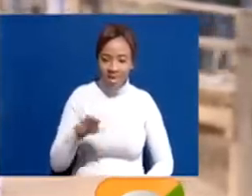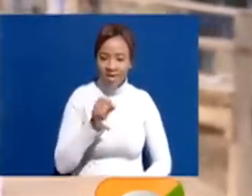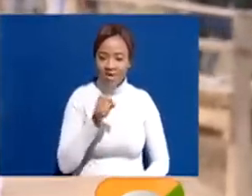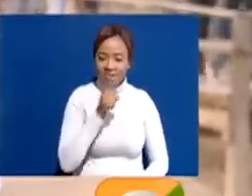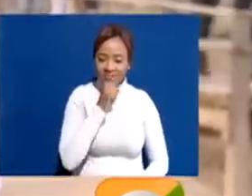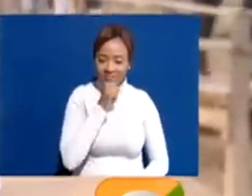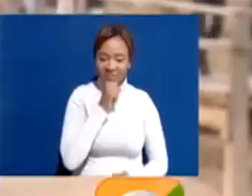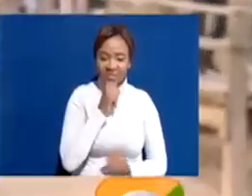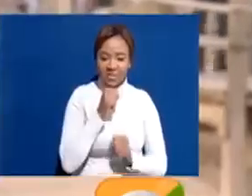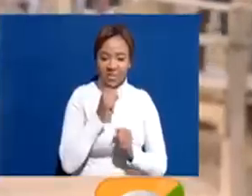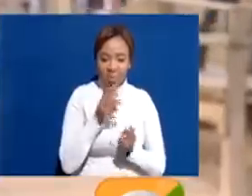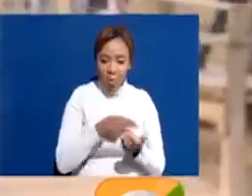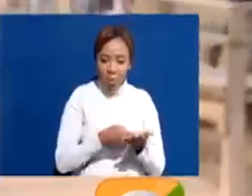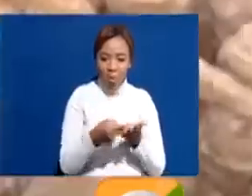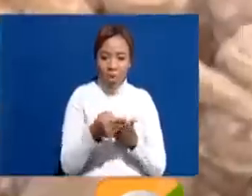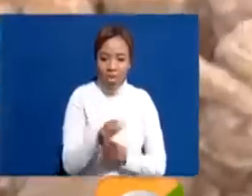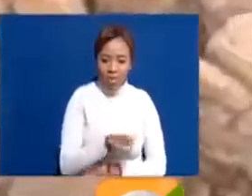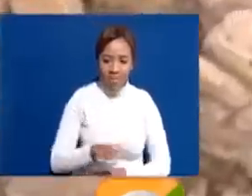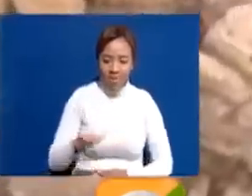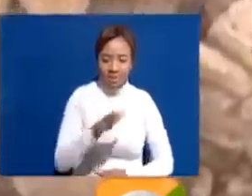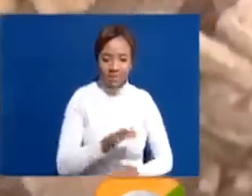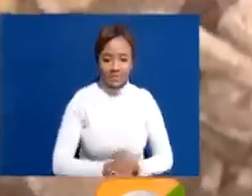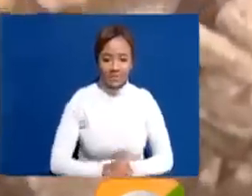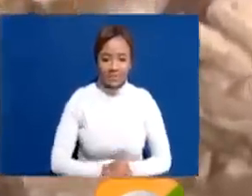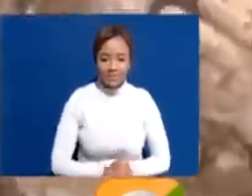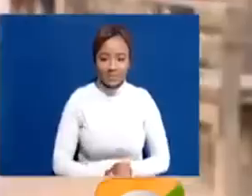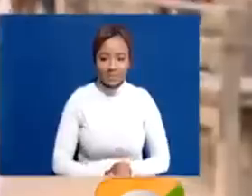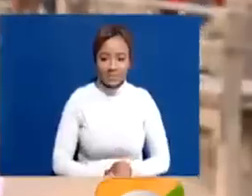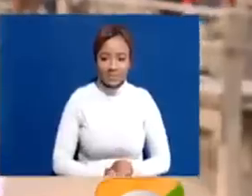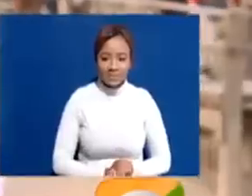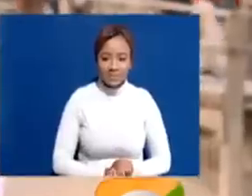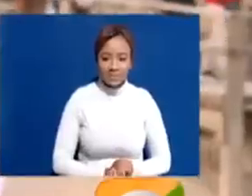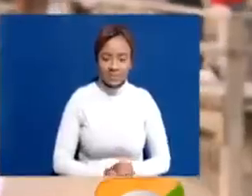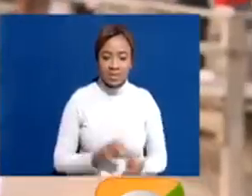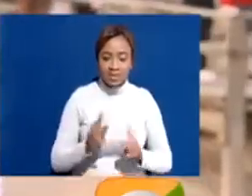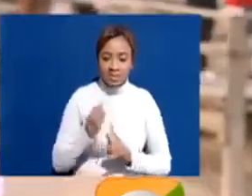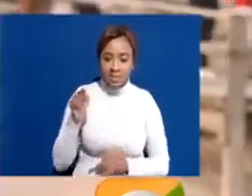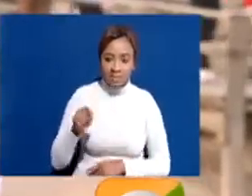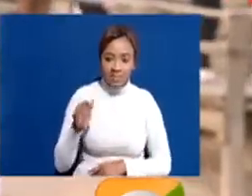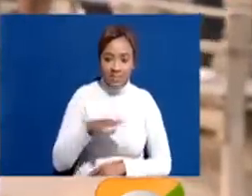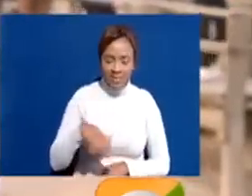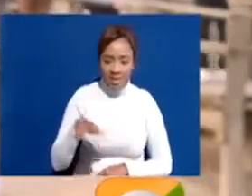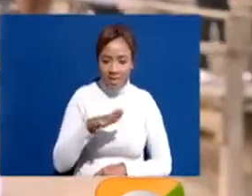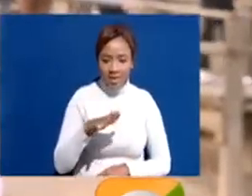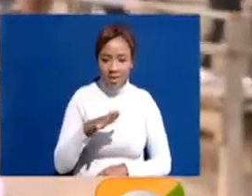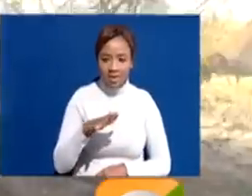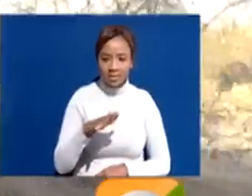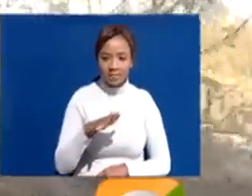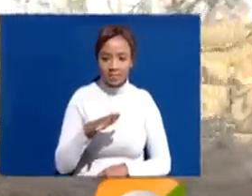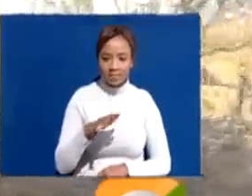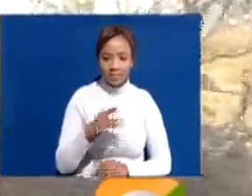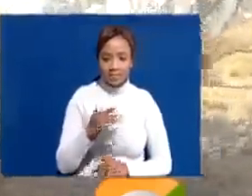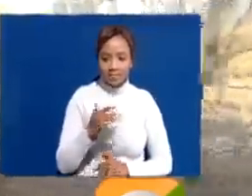kulingana na historia ya Biblia. Ni sehemu ambayo Yohana aliyembatiza Yesu Kristo aliishi.